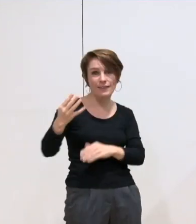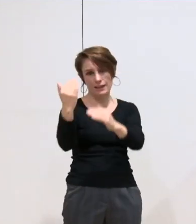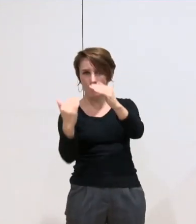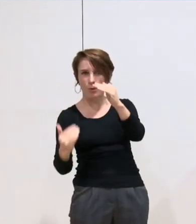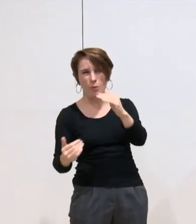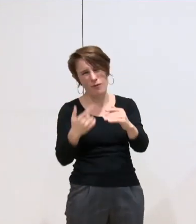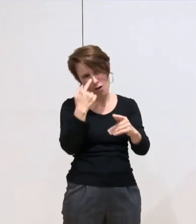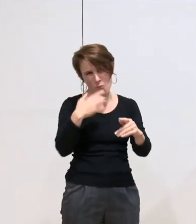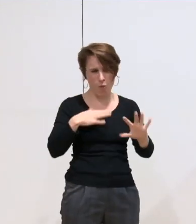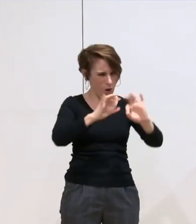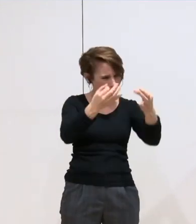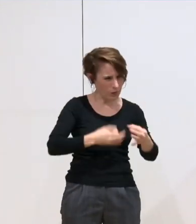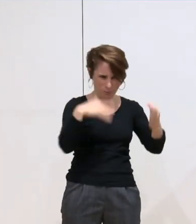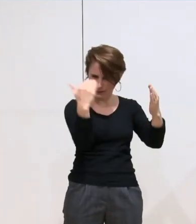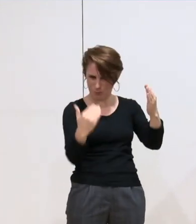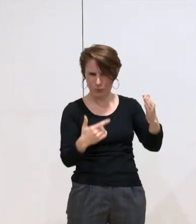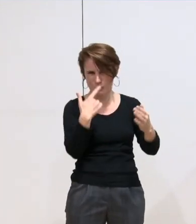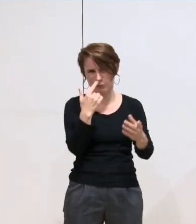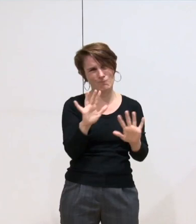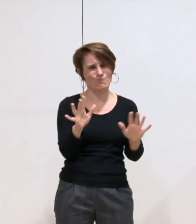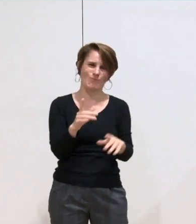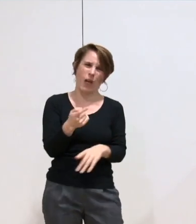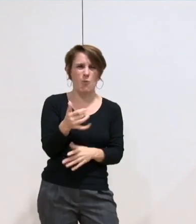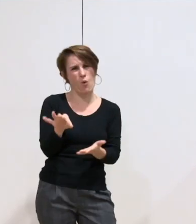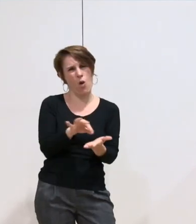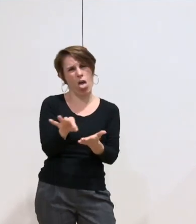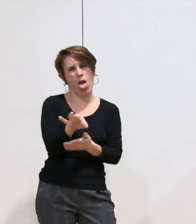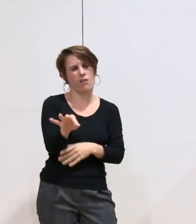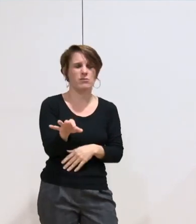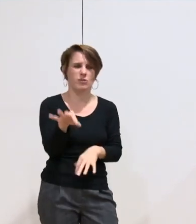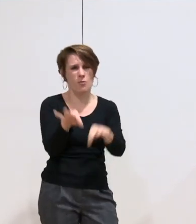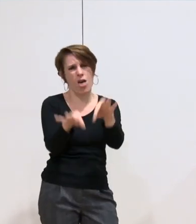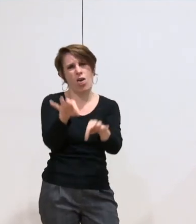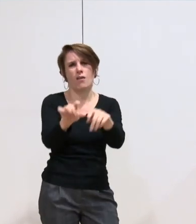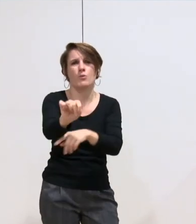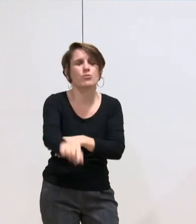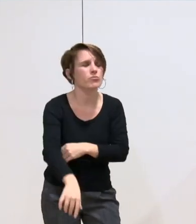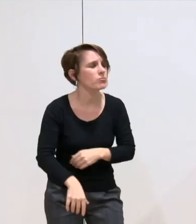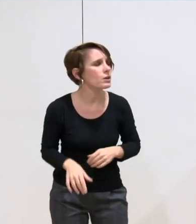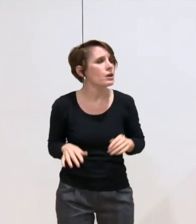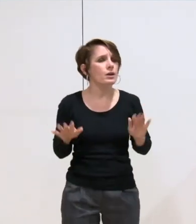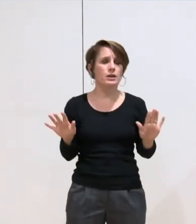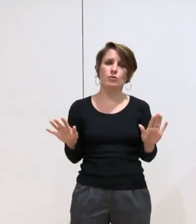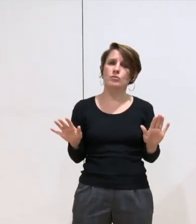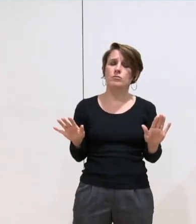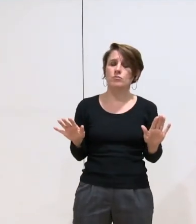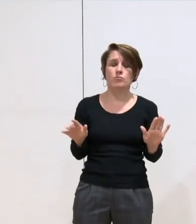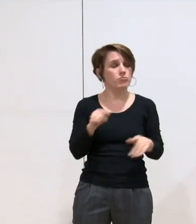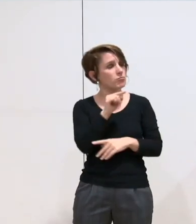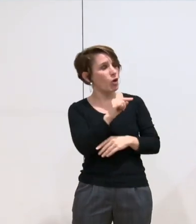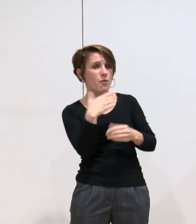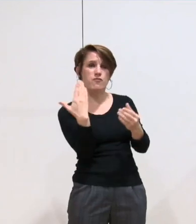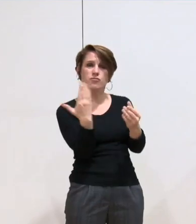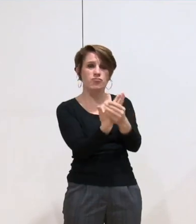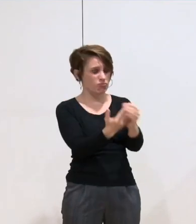petit peu mesquines. Et je ne vous cache pas que j'ai été à titre personnel choqué que de voir dans les topos que vous nous présentiez